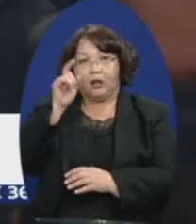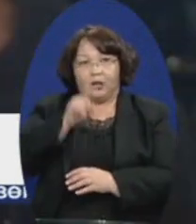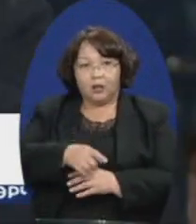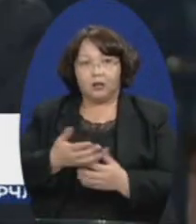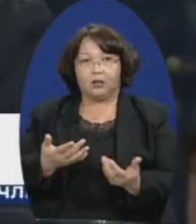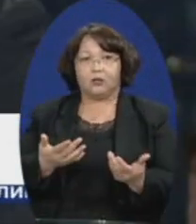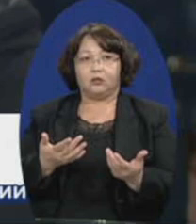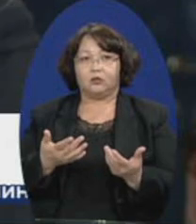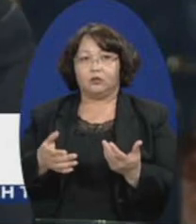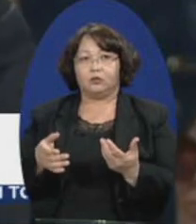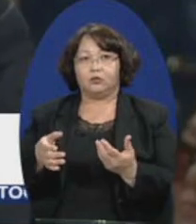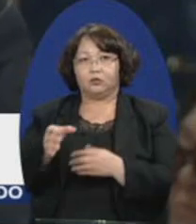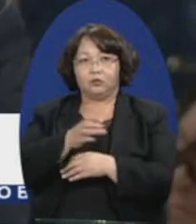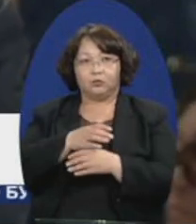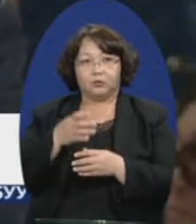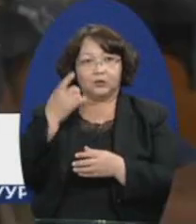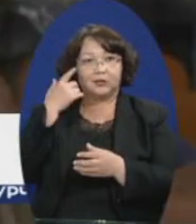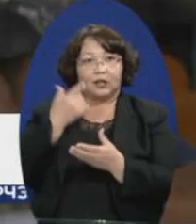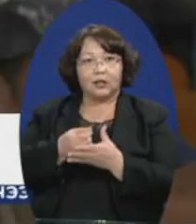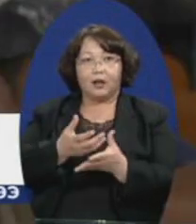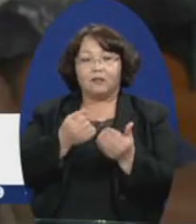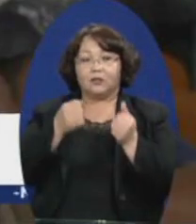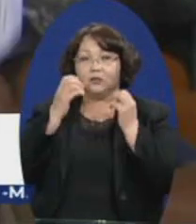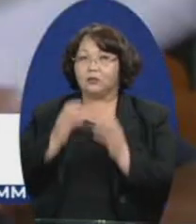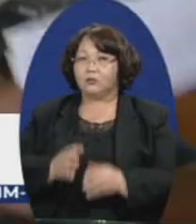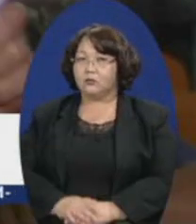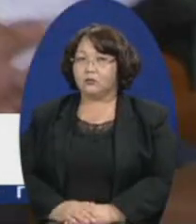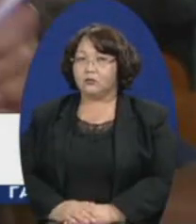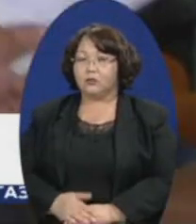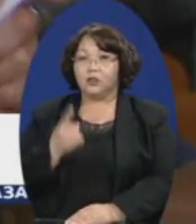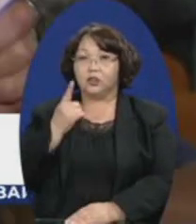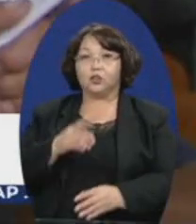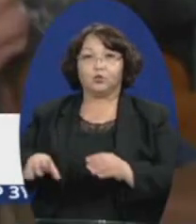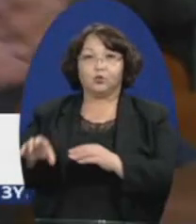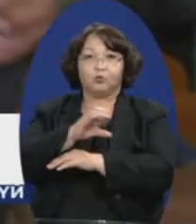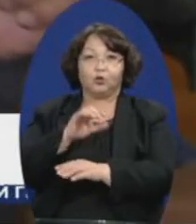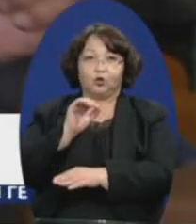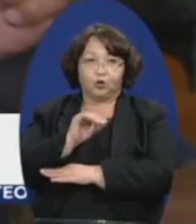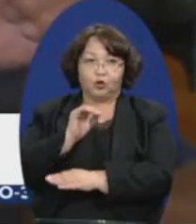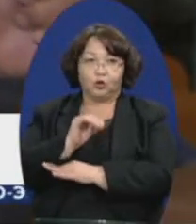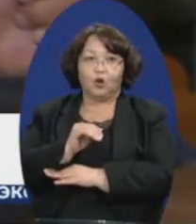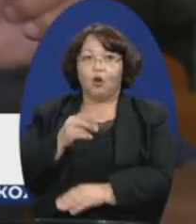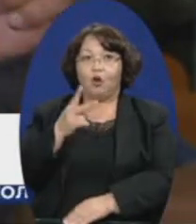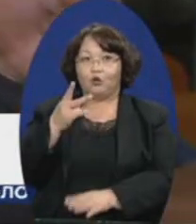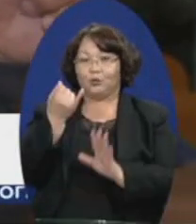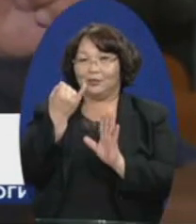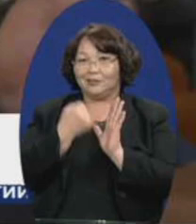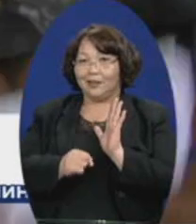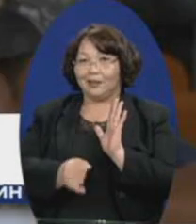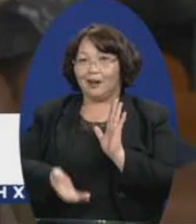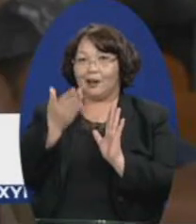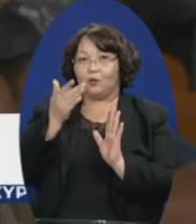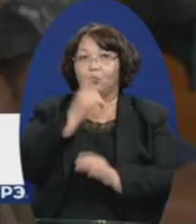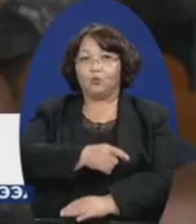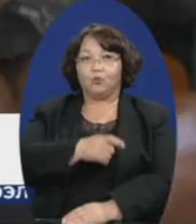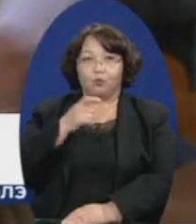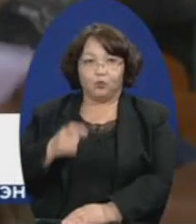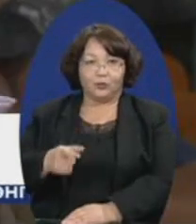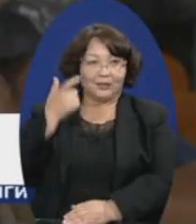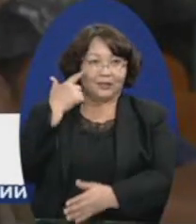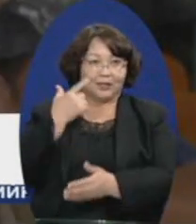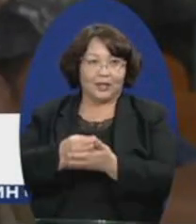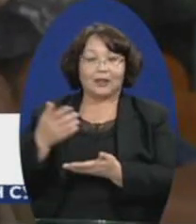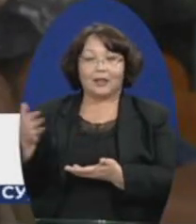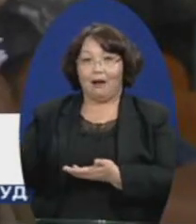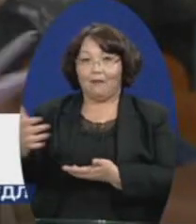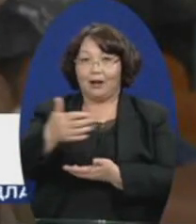нь сумынхаа сандыг аваач хийчихдэг. Нэг сум төлөөлөгч 260 гаруй хүний одоо санал авах ёстой